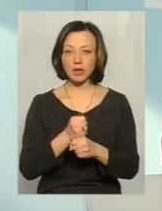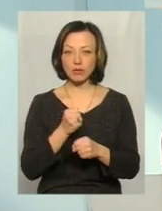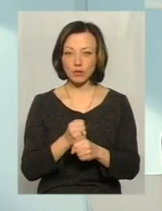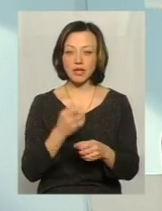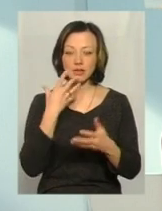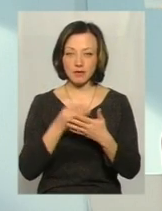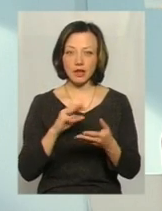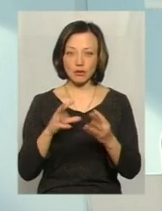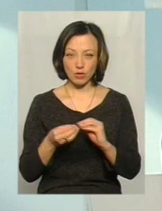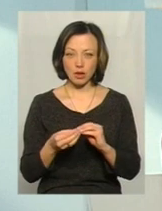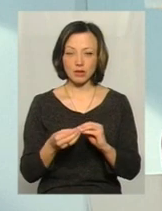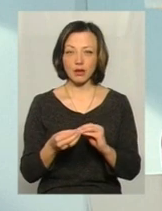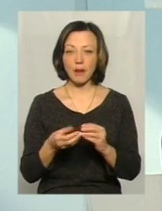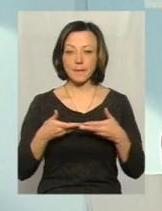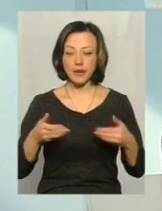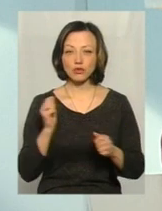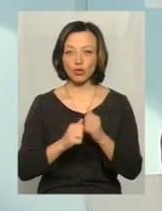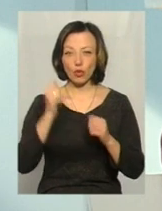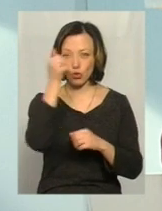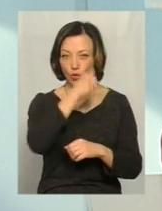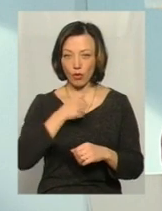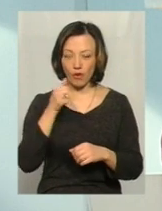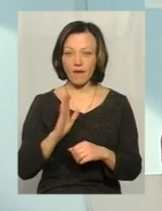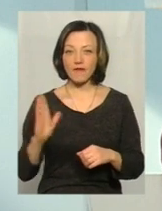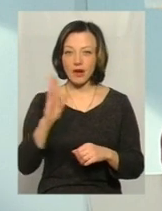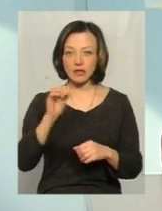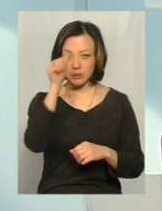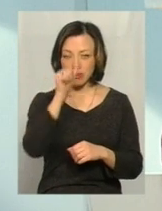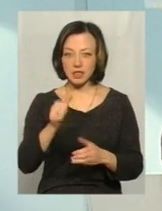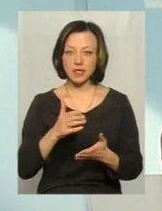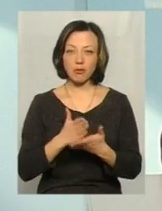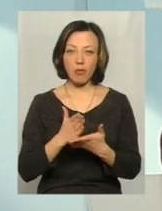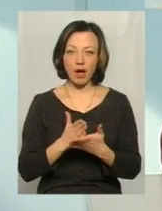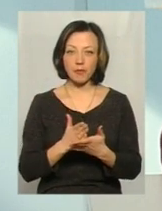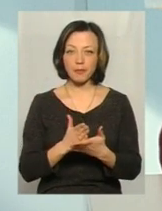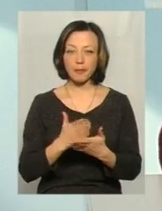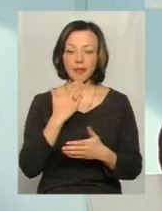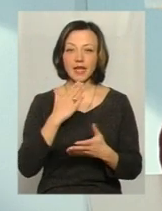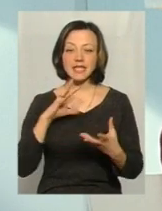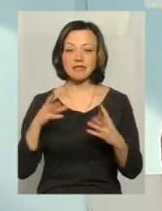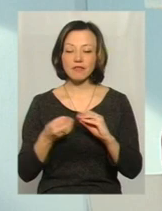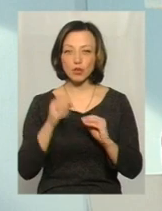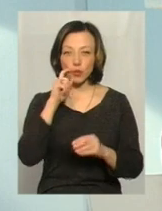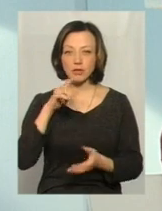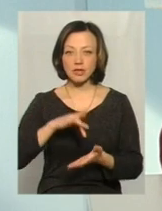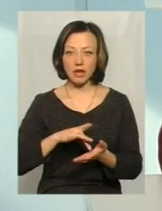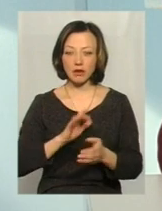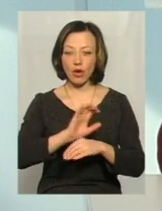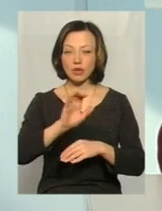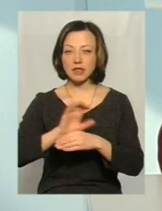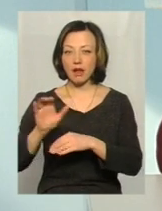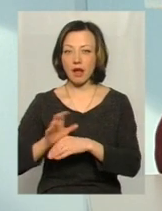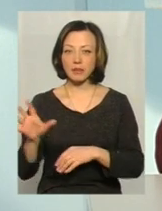свій результат. Тому що ми щороку у вересні місяці ми маємо звіт українського центру, який розсилаємо